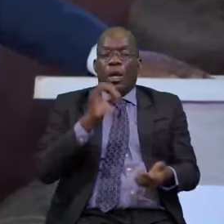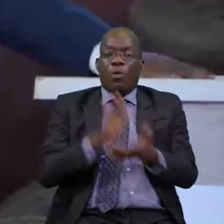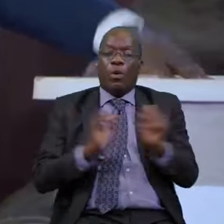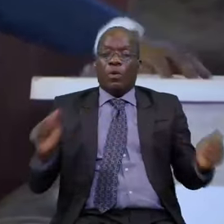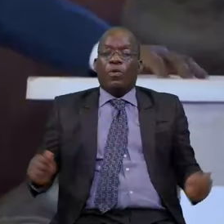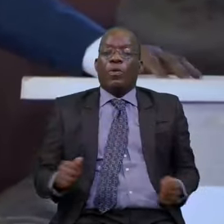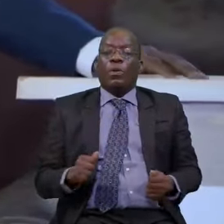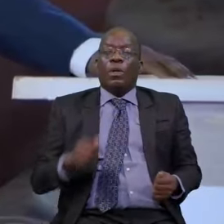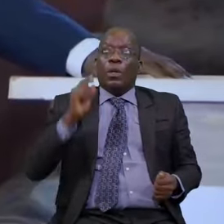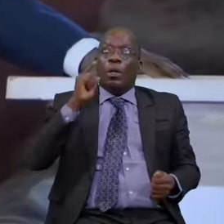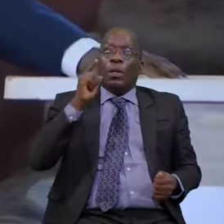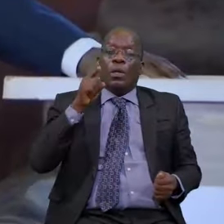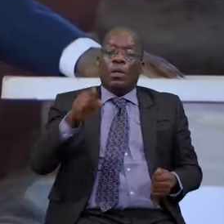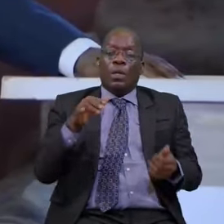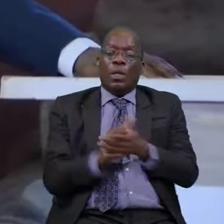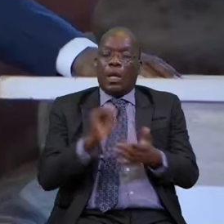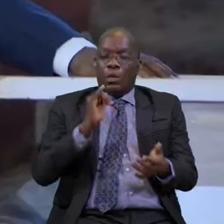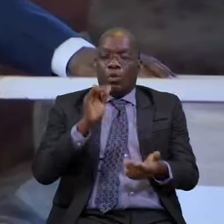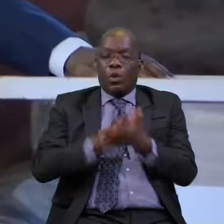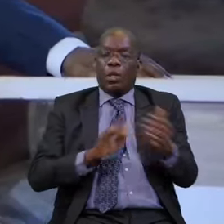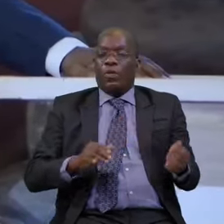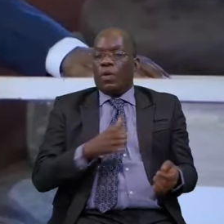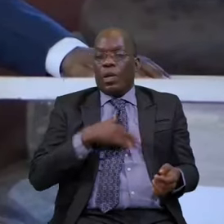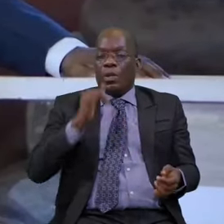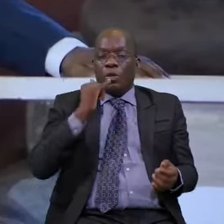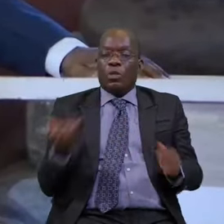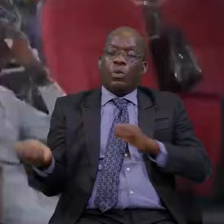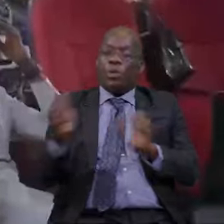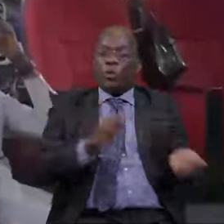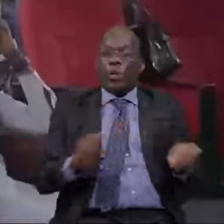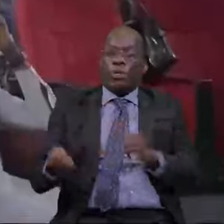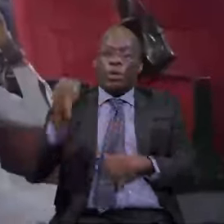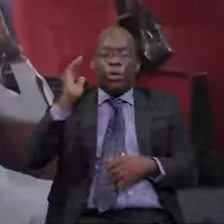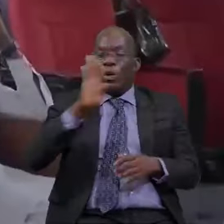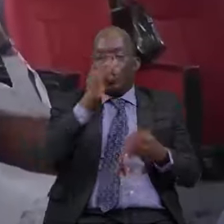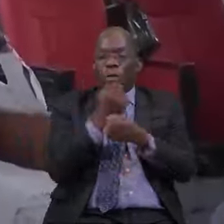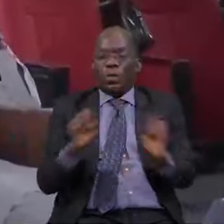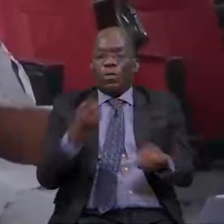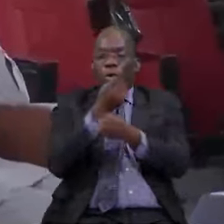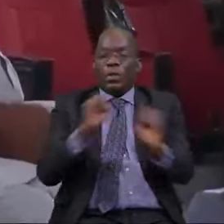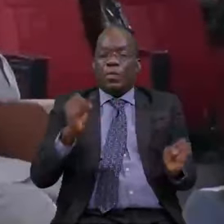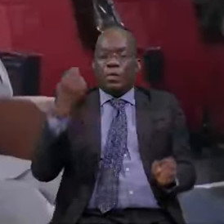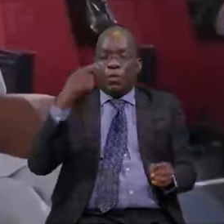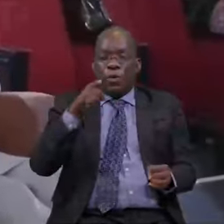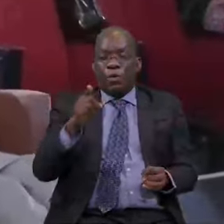dit ici que celui qui croira et qui sera baptisé sera sauvé. Le salut pour vous,